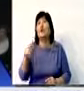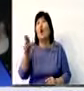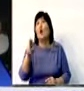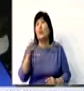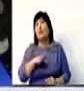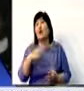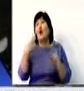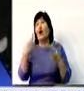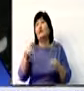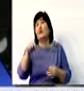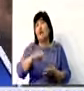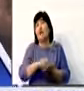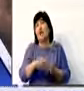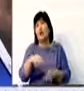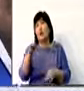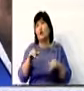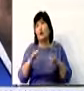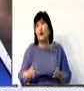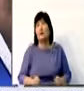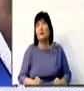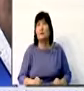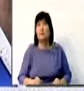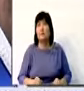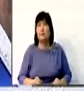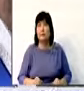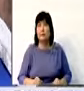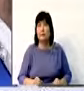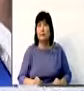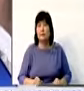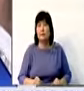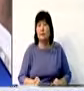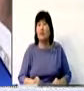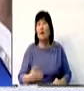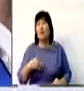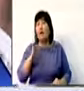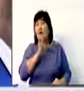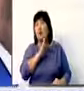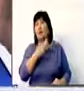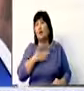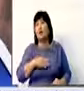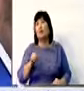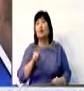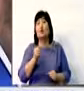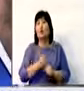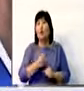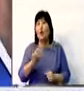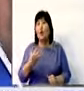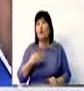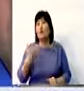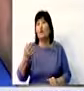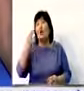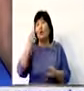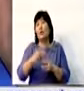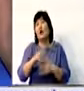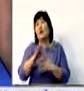были освобождены в зале суда мама моя мама довольна но что ей делать он сын ее брата